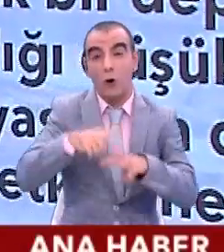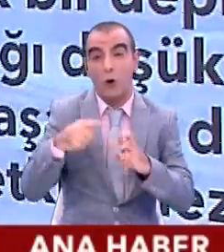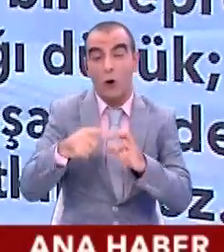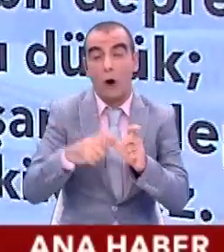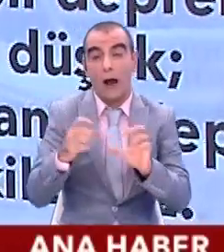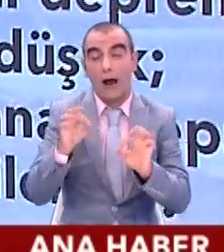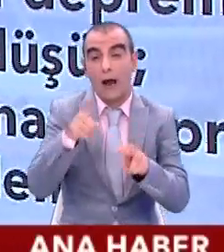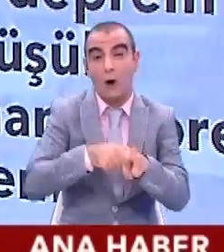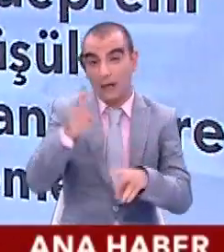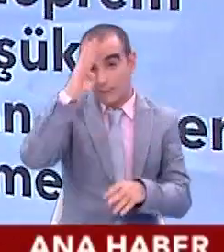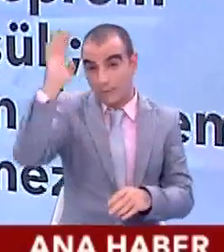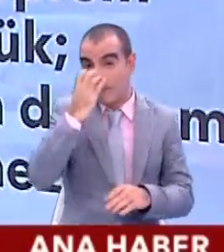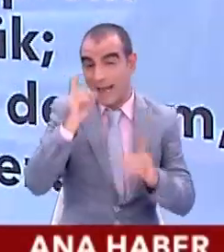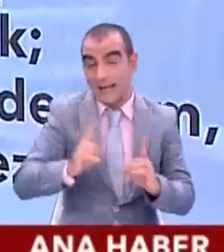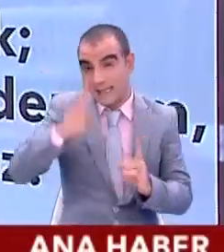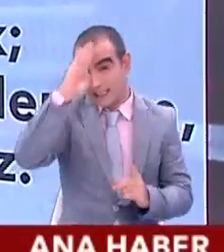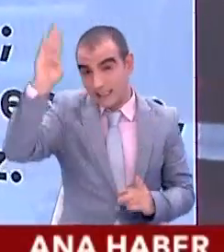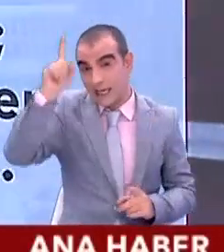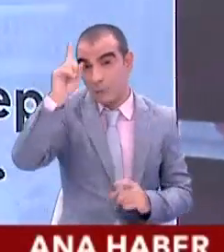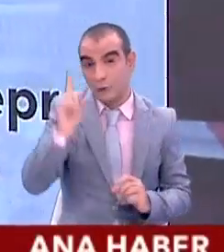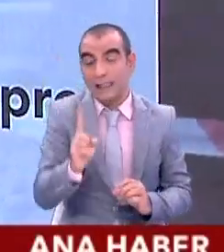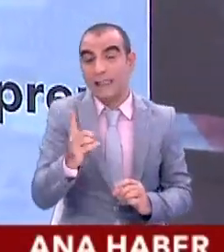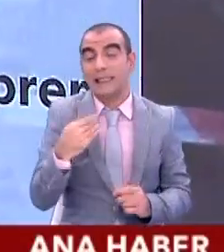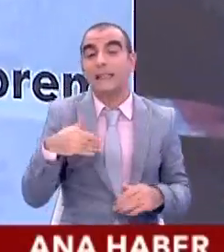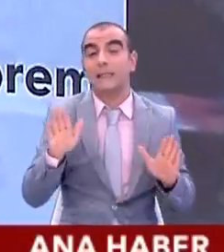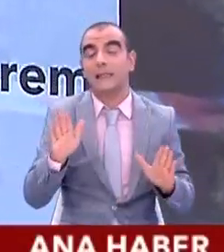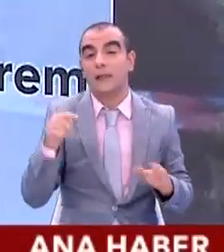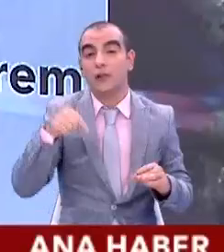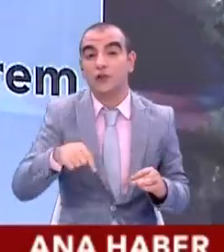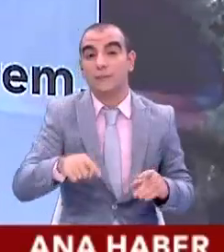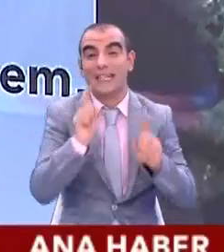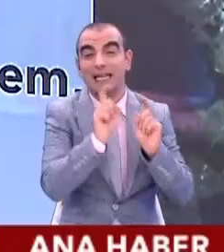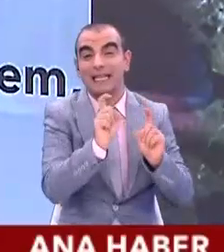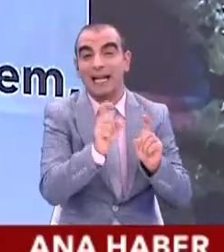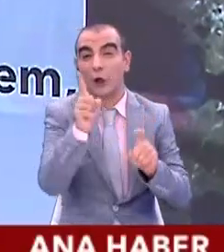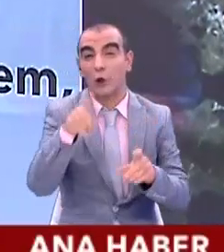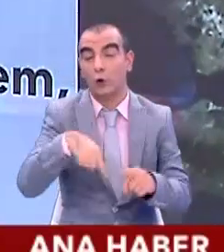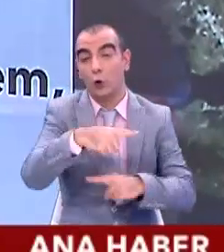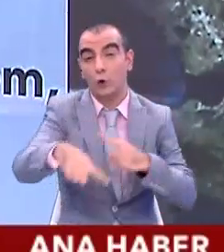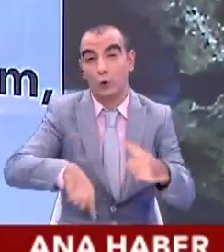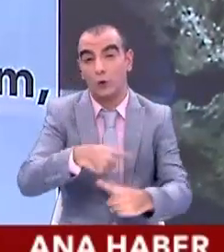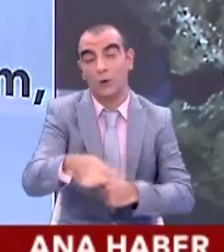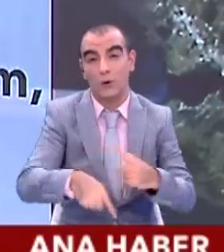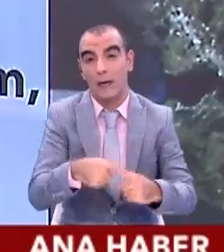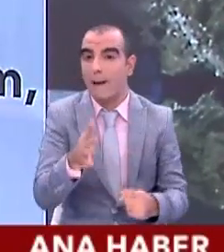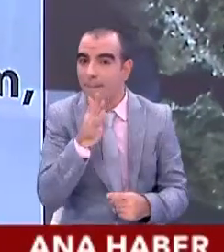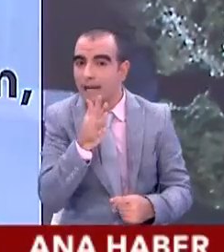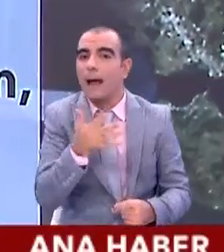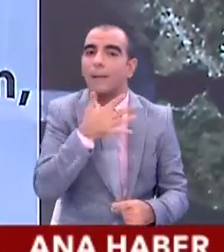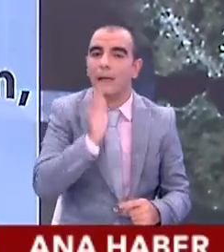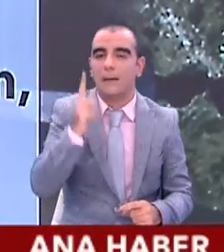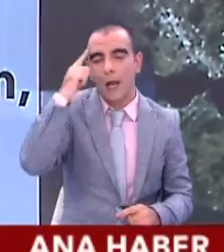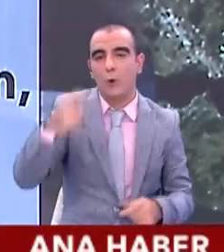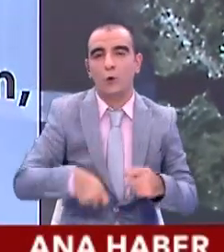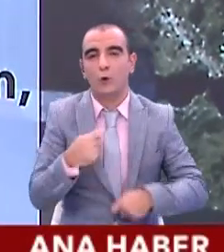beklenen İstanbul depreminin öncüsü değil Şimdi dedikodu çarkı Hemen dönüyor bilen de bilmeyen de